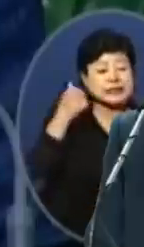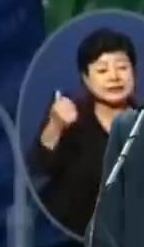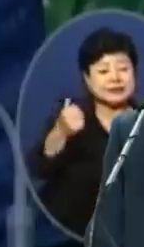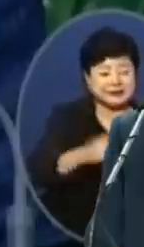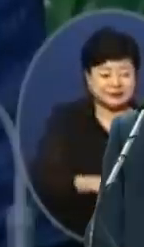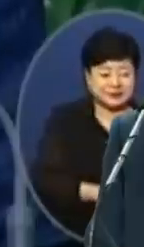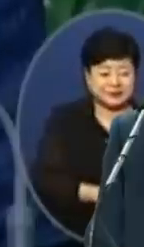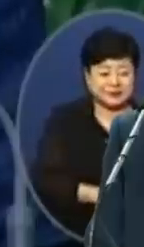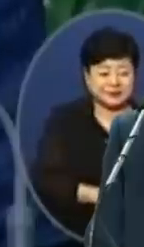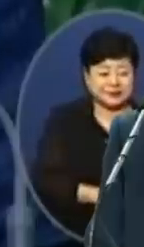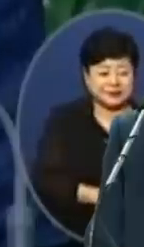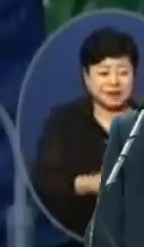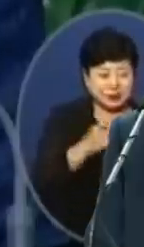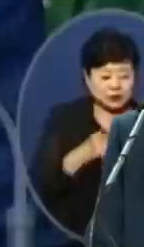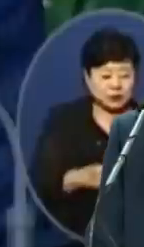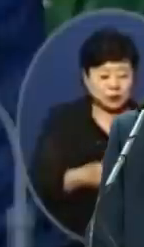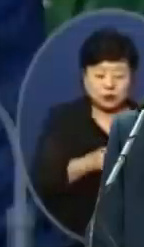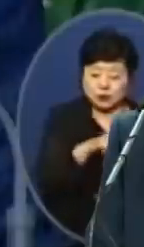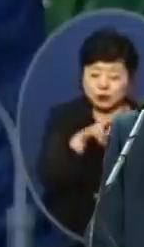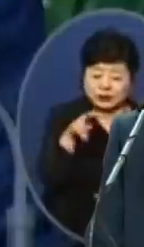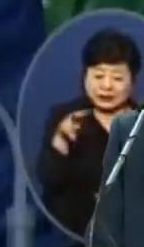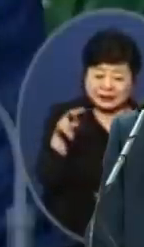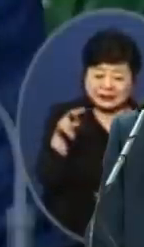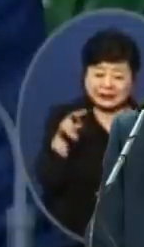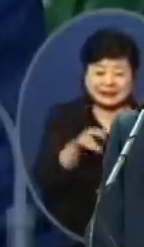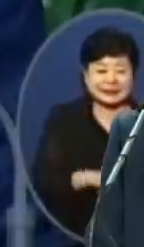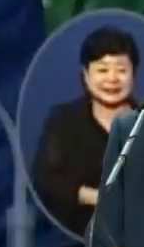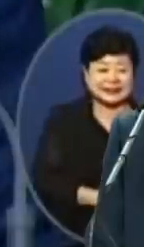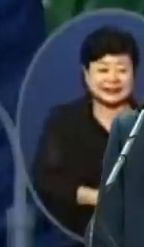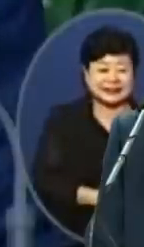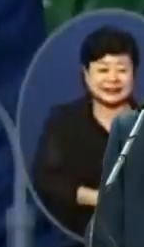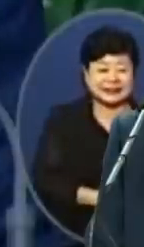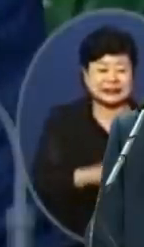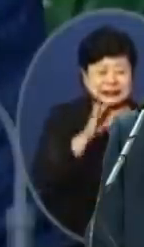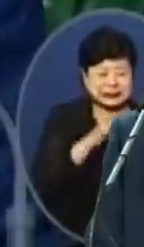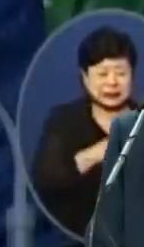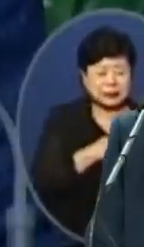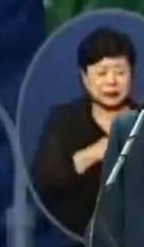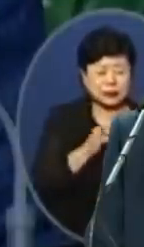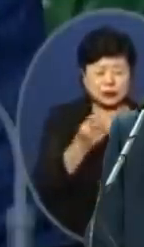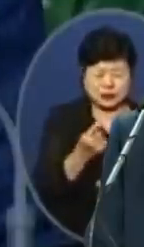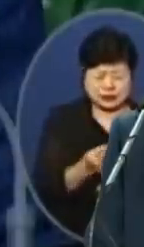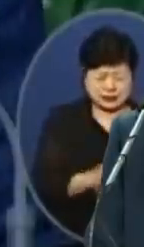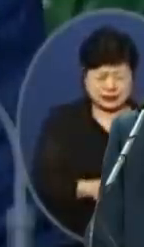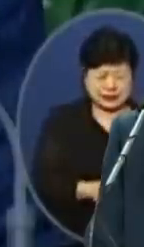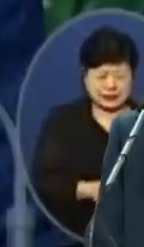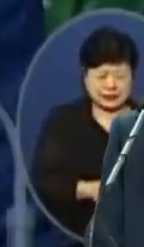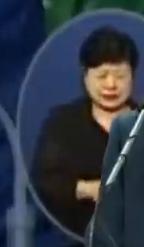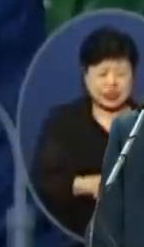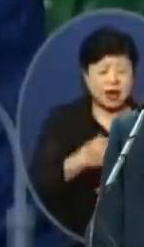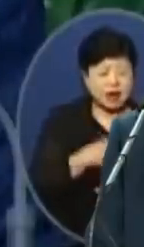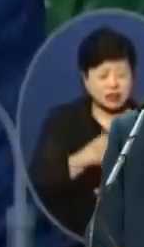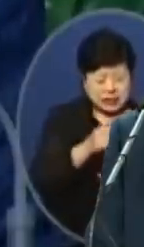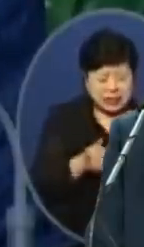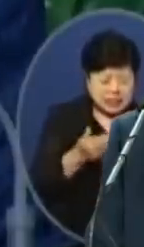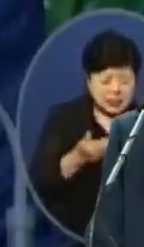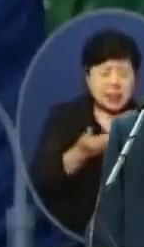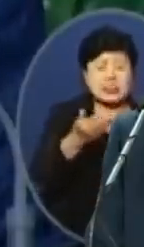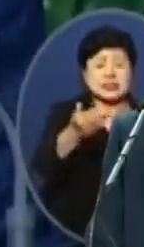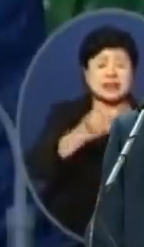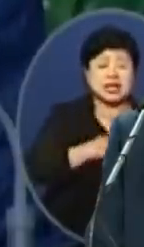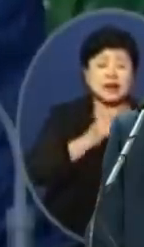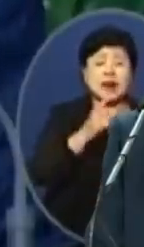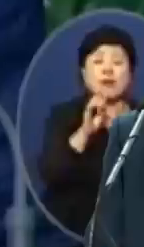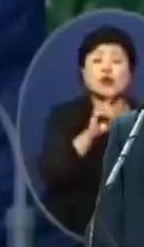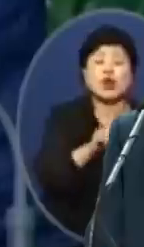그 총무를 가만히 얼굴 들으면서, 너 잘못된 데 왔다. 걱정은 하나님 앞에 해야지. 나보고